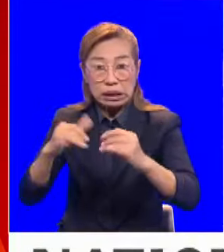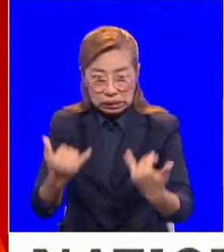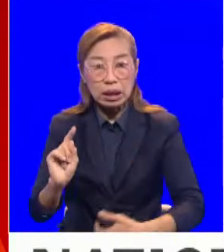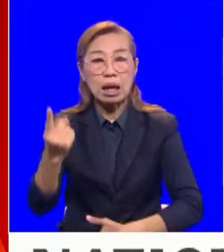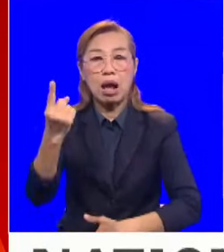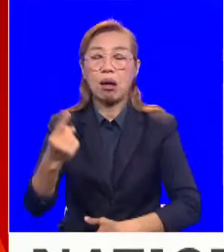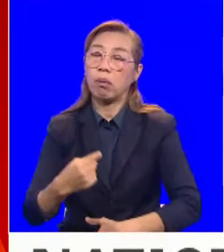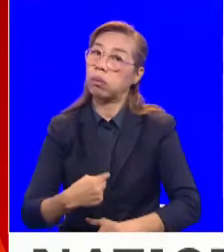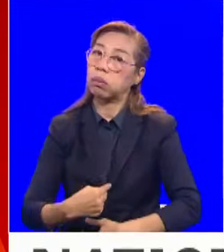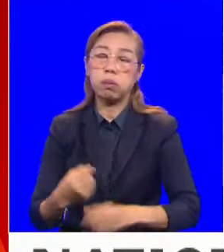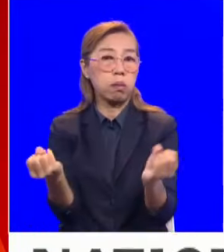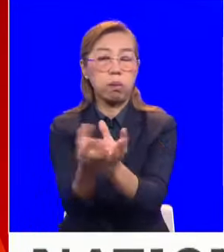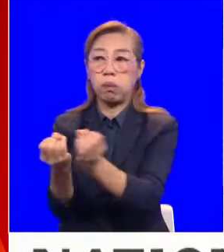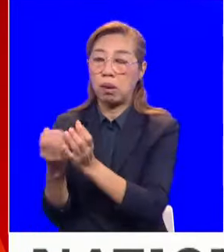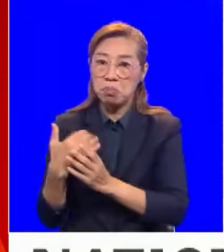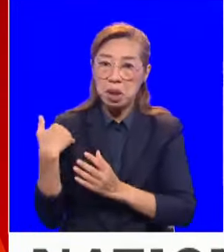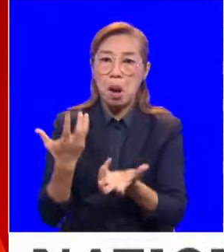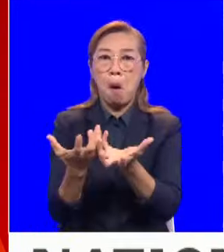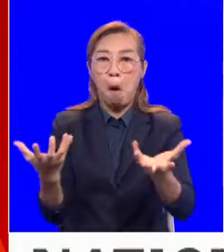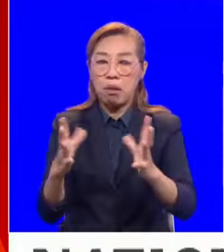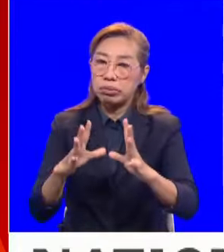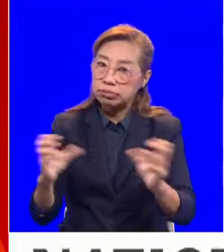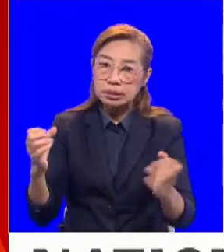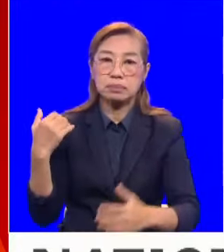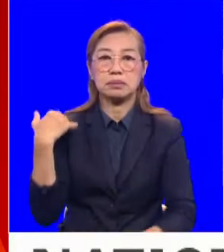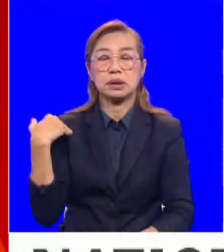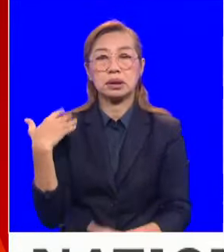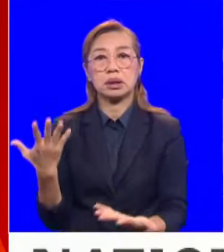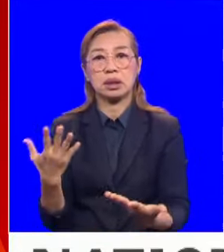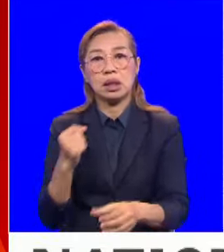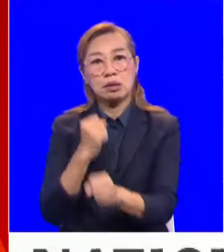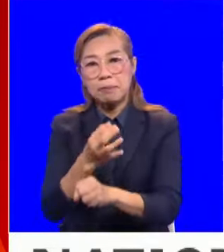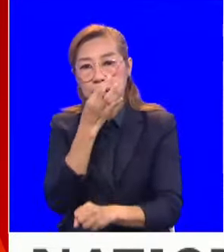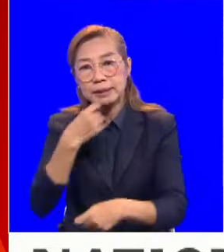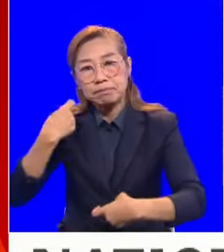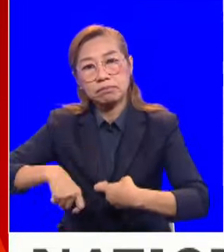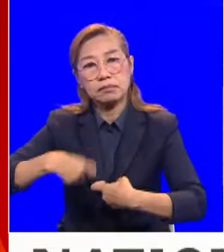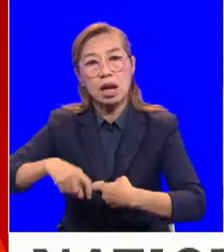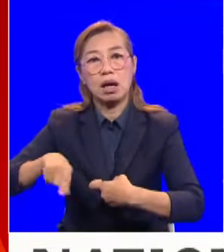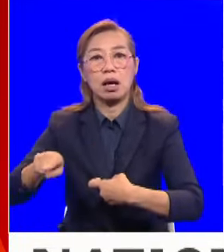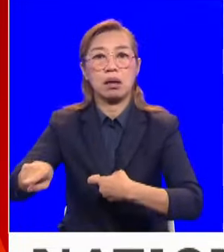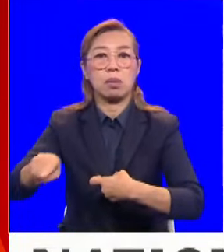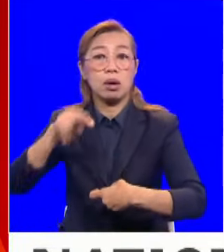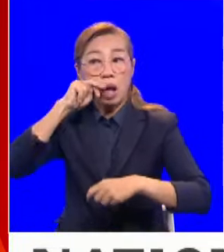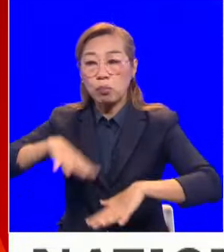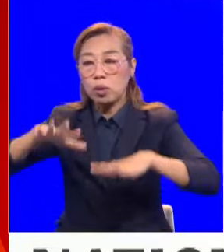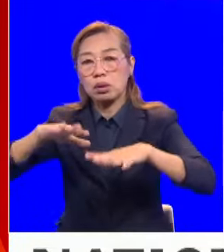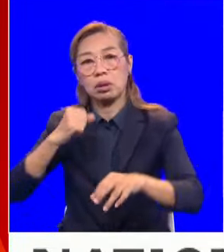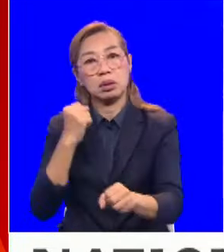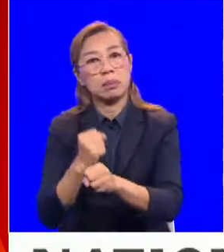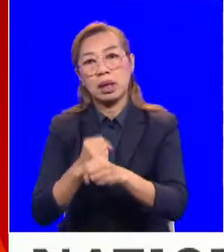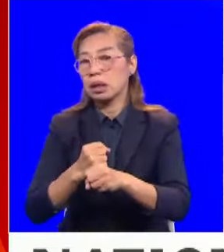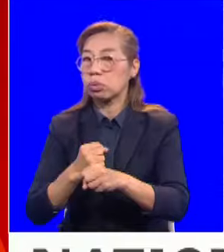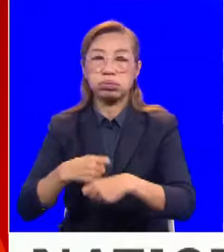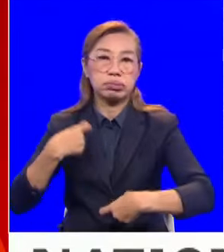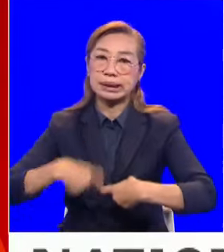างนะข้าวของเสียหายการทำมาหากินมันก็หมดแล้วครับนะก